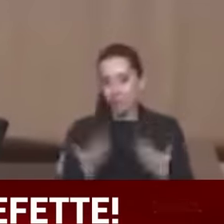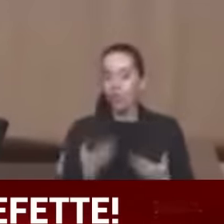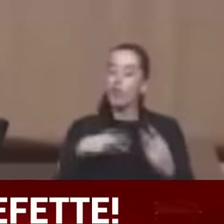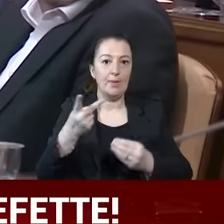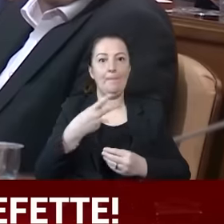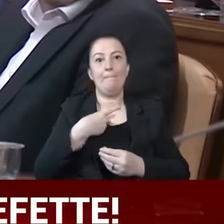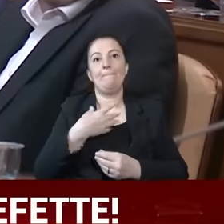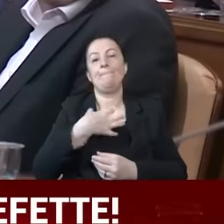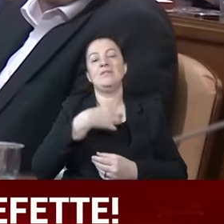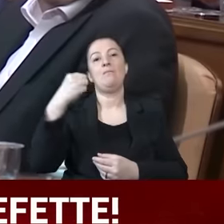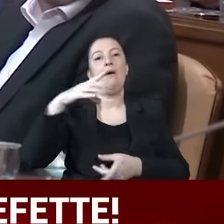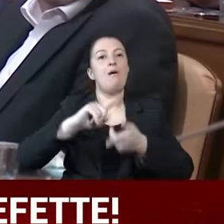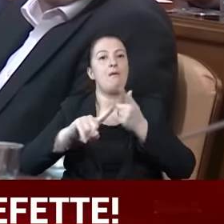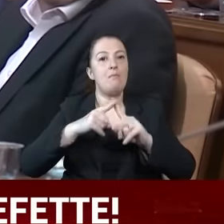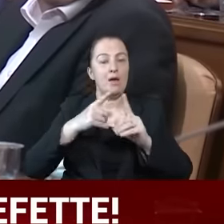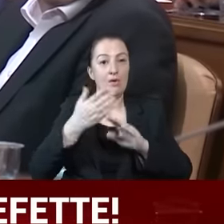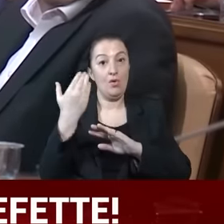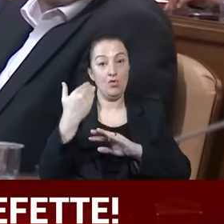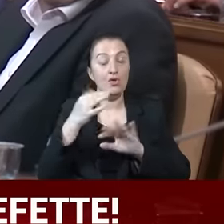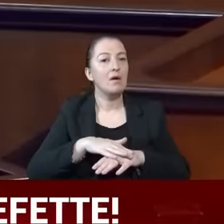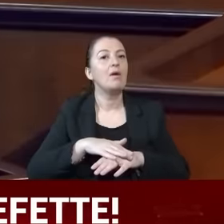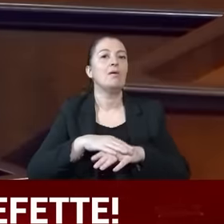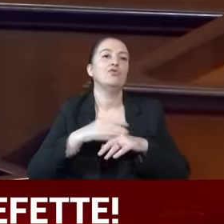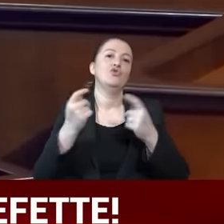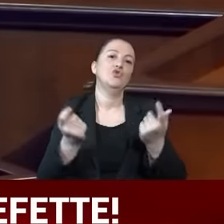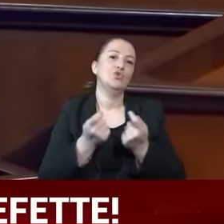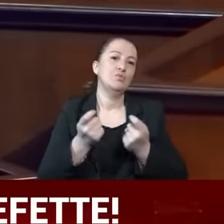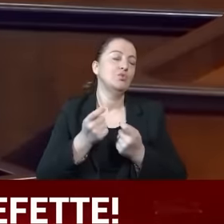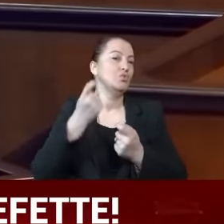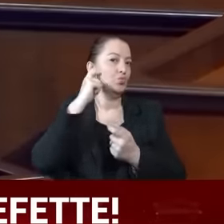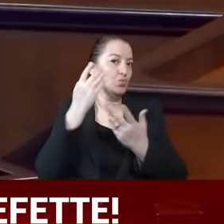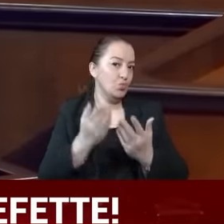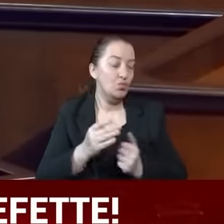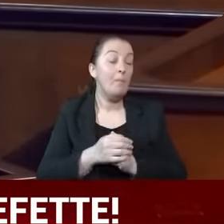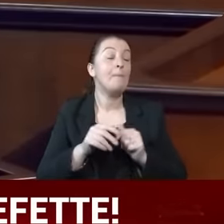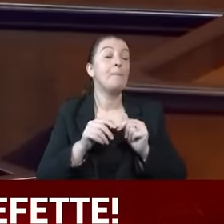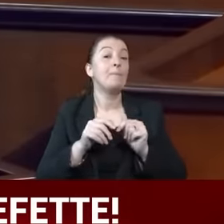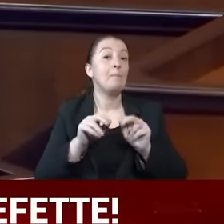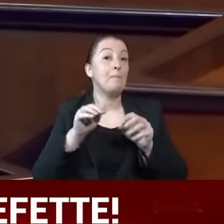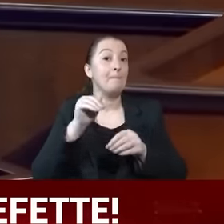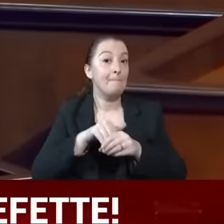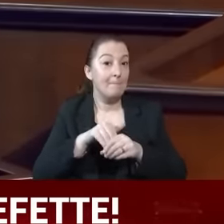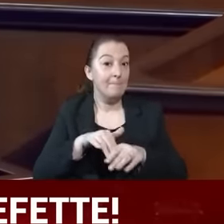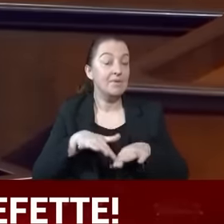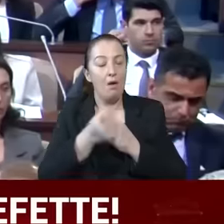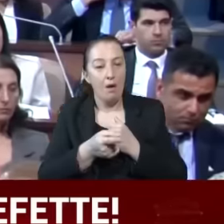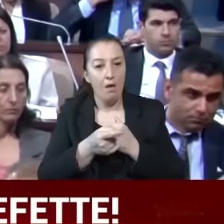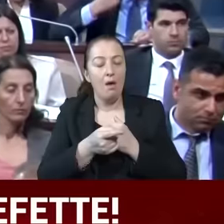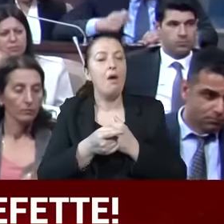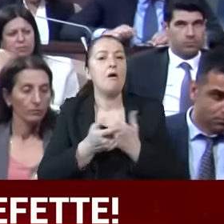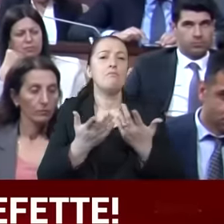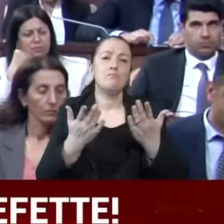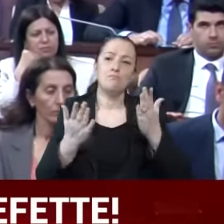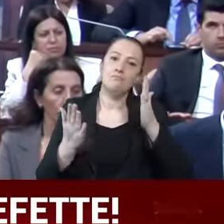kendisiyle Teyfik göksu'dan sonra görevi AKP'den Zeynel Abidin Okul aldı kürsüdeki ilk sözleri dikkat çekti